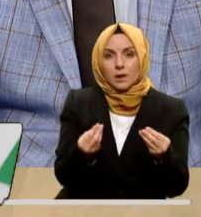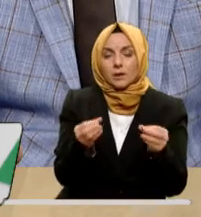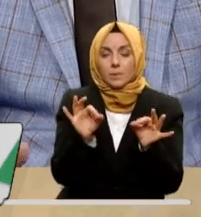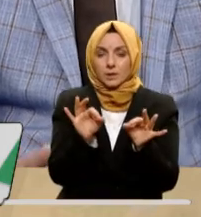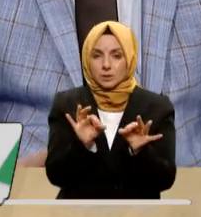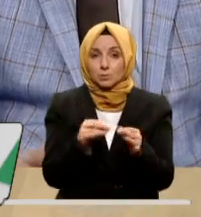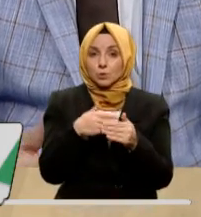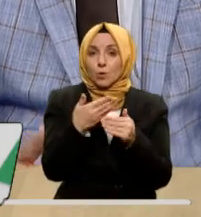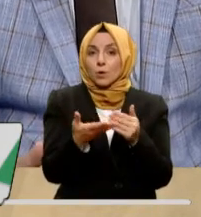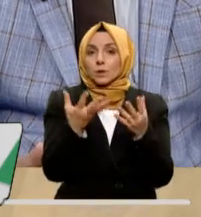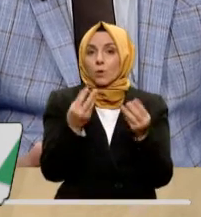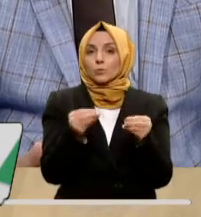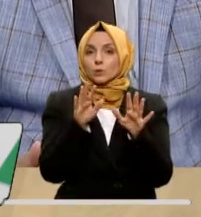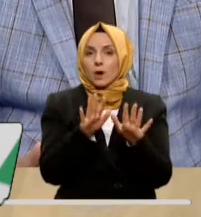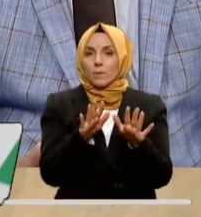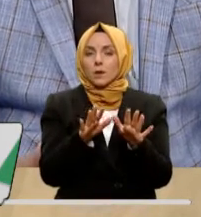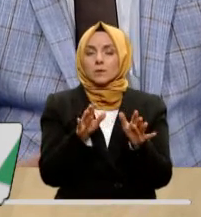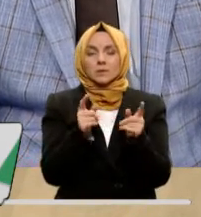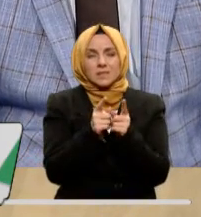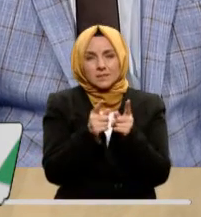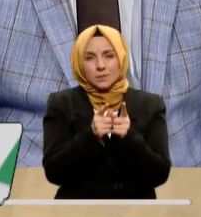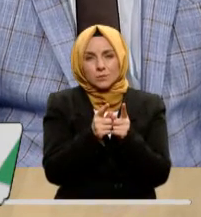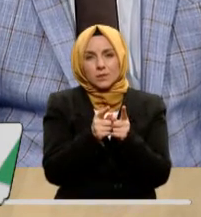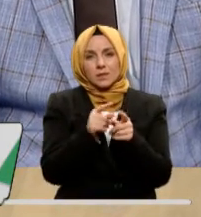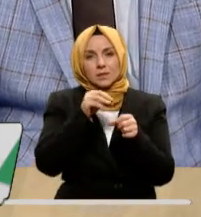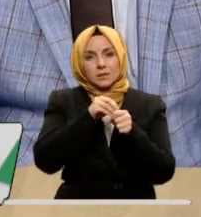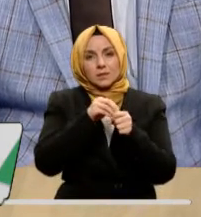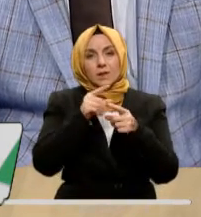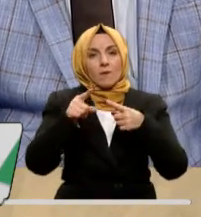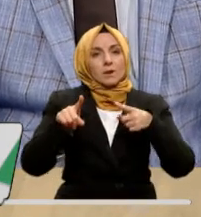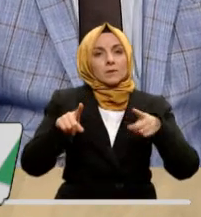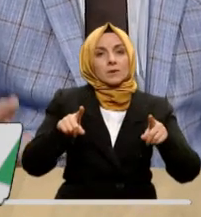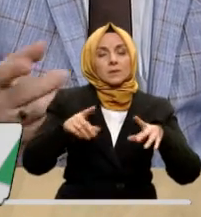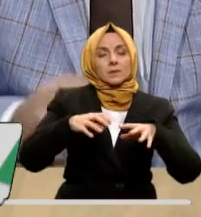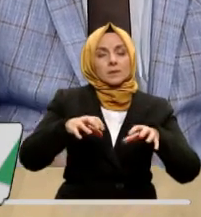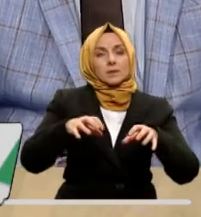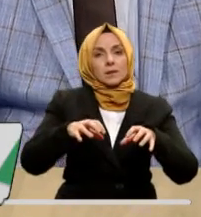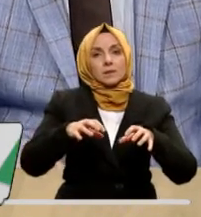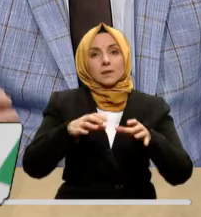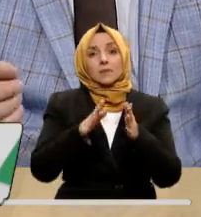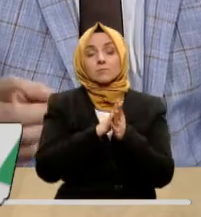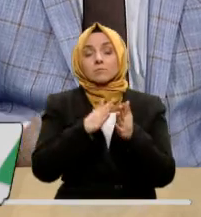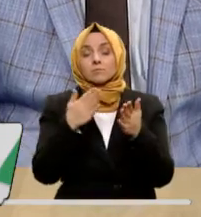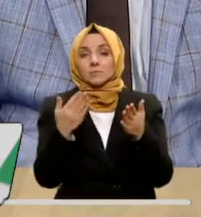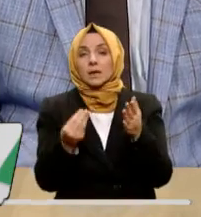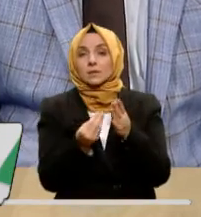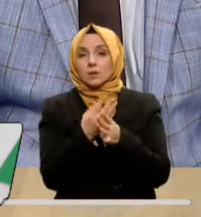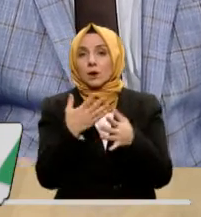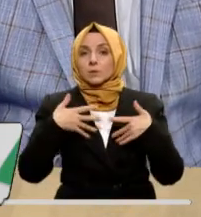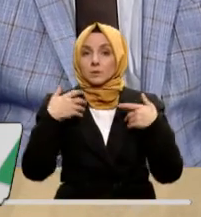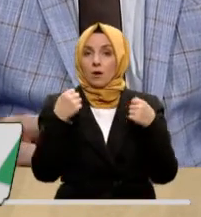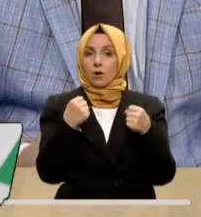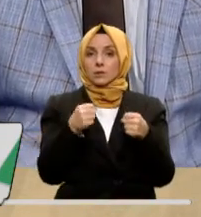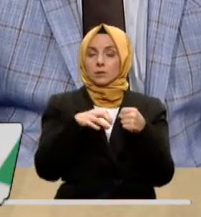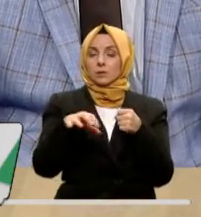gelmiş ama biz çok kısa zamanda adapte olmuşuz ve farklı alanlarda dergiler çıkartmış sağlık alanında Efendim